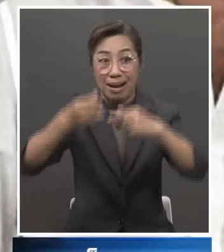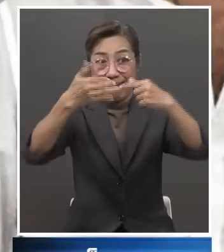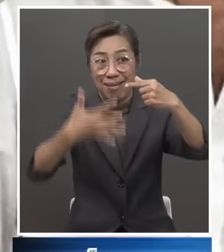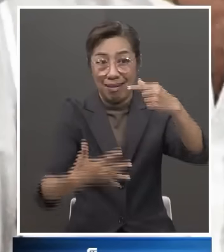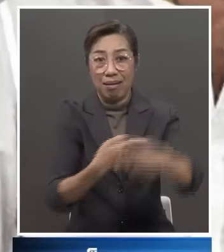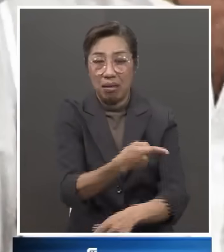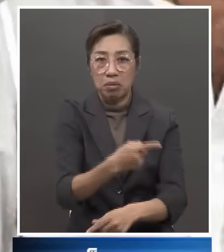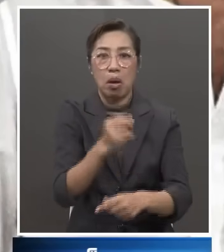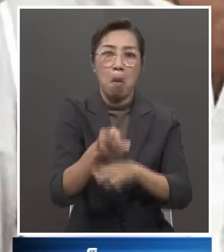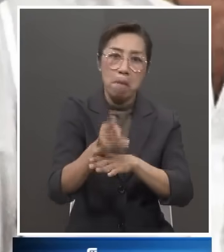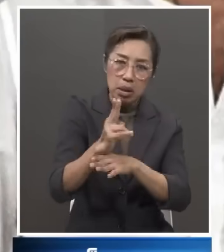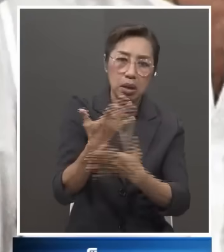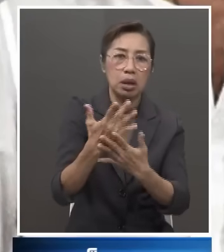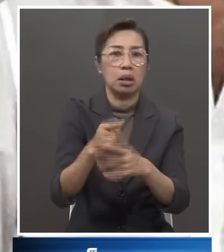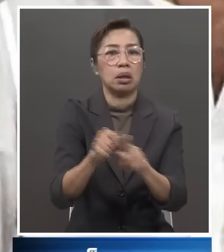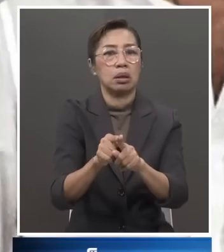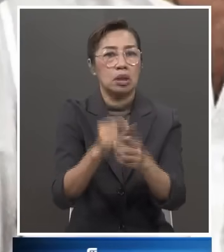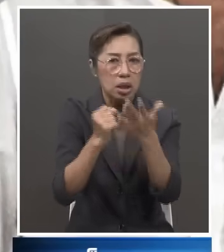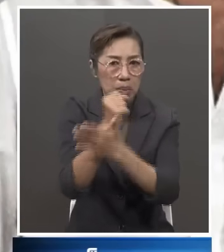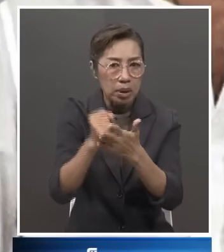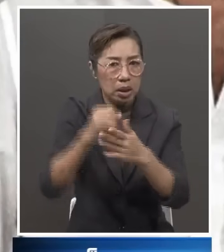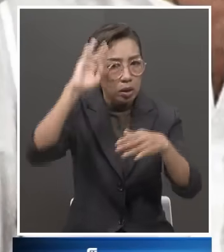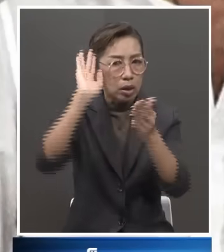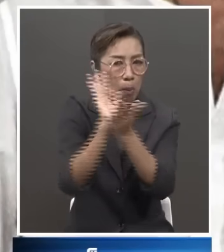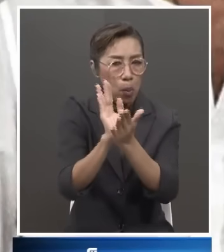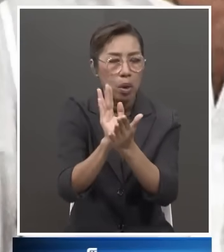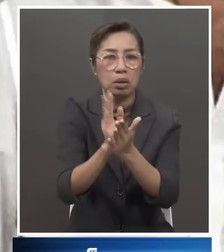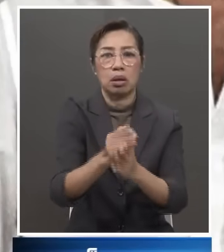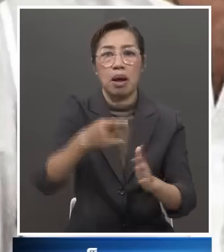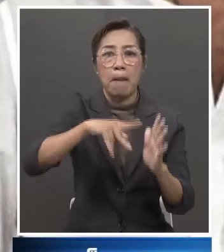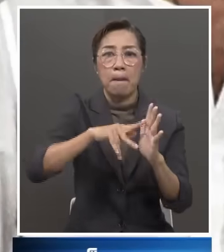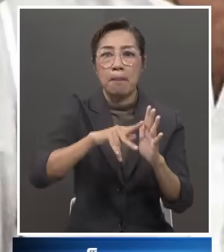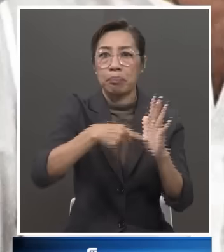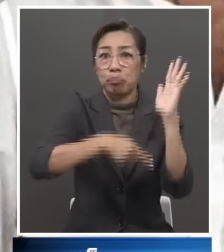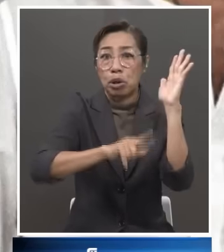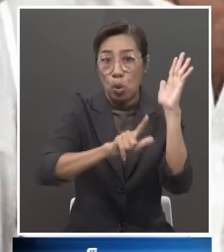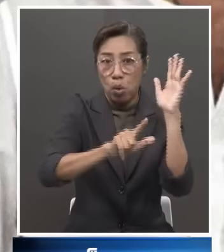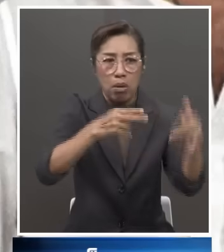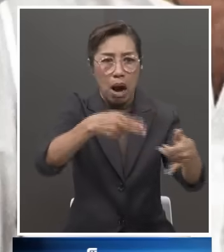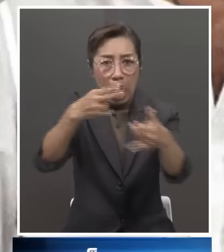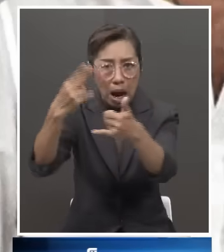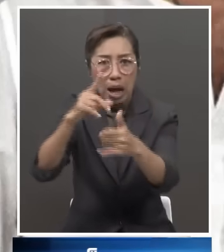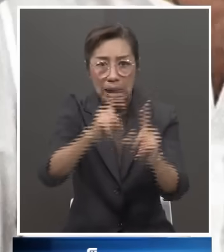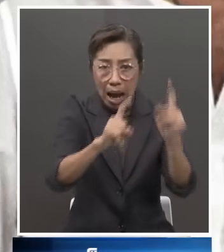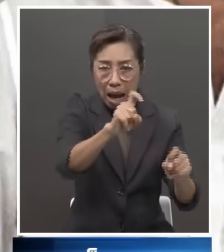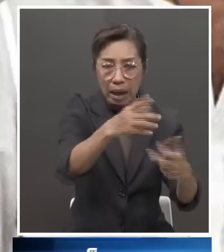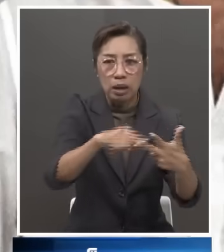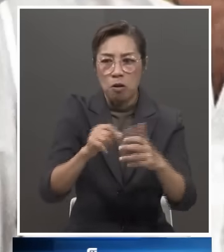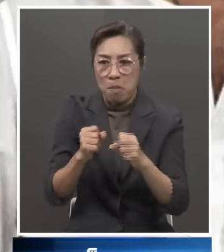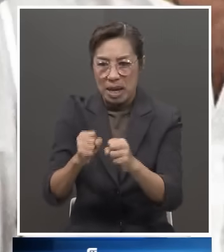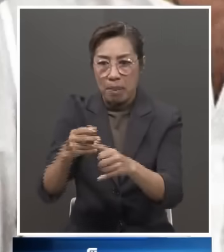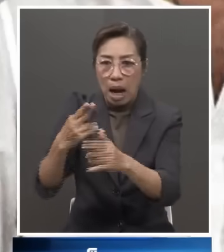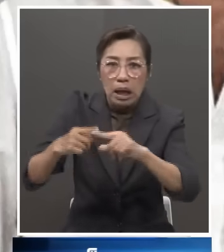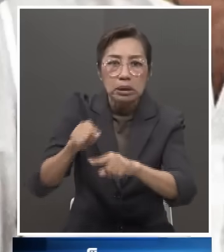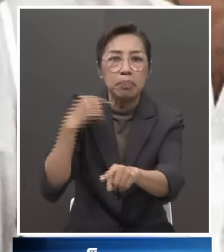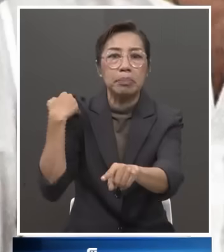ปืนยาเสพติดฆ่าตำรวจภูธรภาค 8ในพื้นที่ของจังหวัดพัทยเอ่อพัทลุงคดีพยายามฆ่าอีกเนี่ยนะครับใน